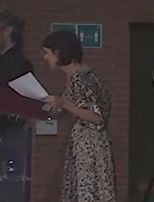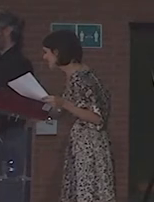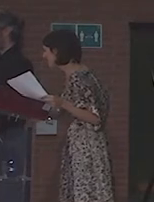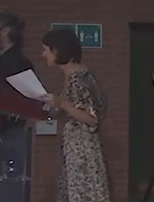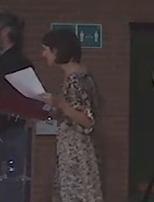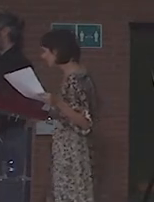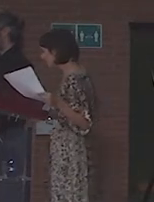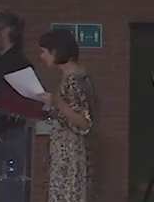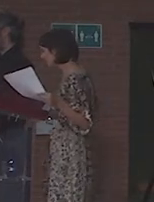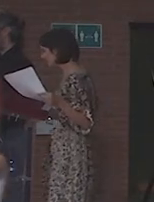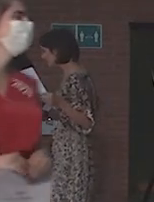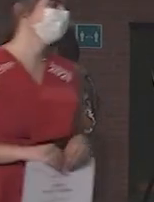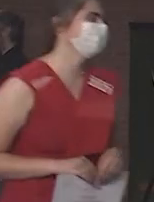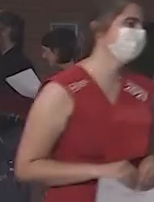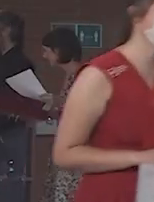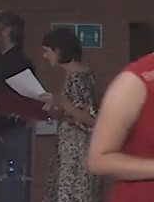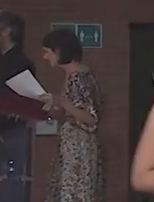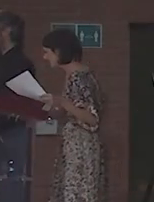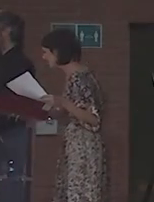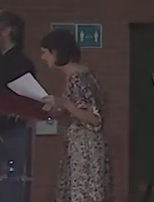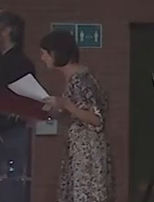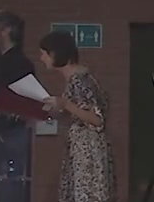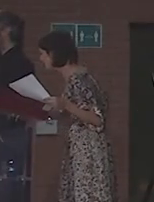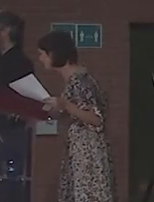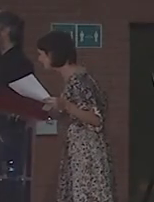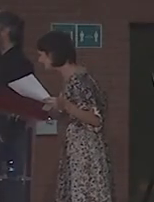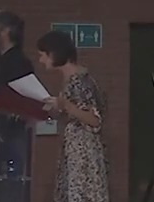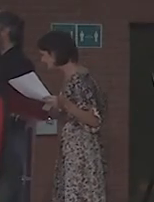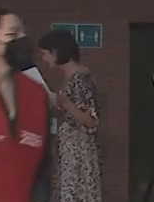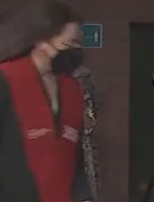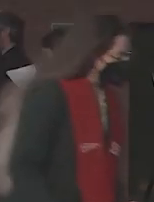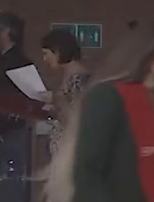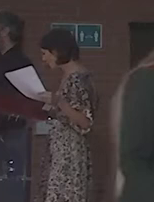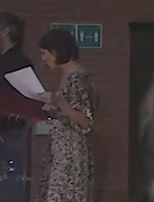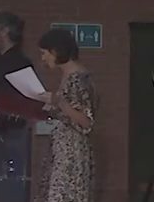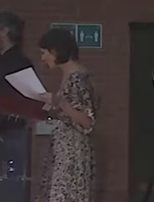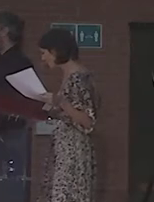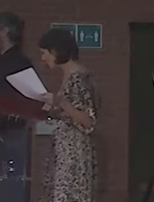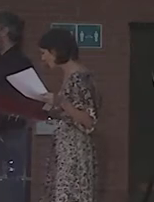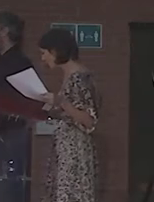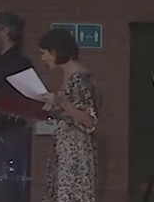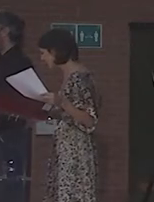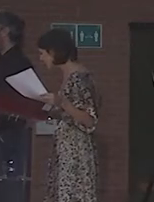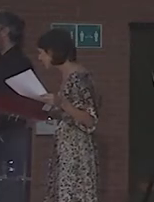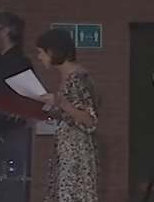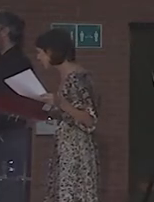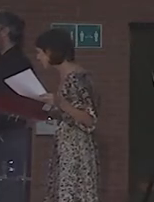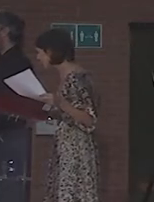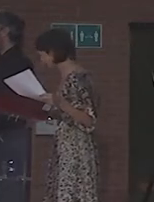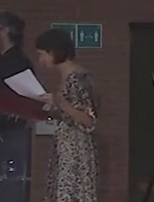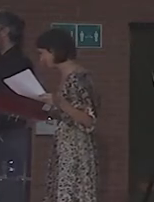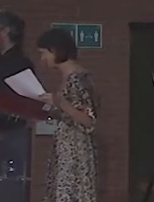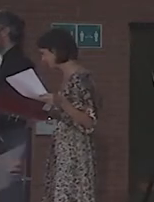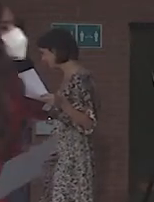Ana Maria Flores Pavón. Núria Foguet Civit. Oiana Gallastegui